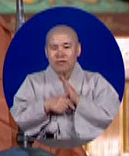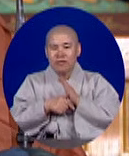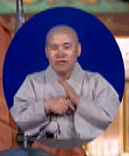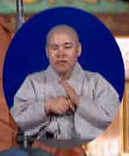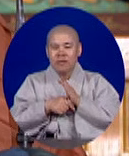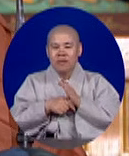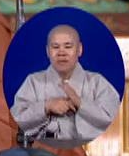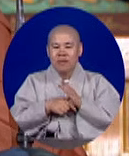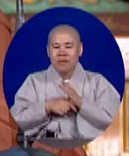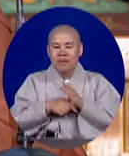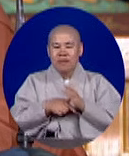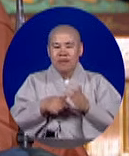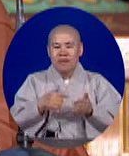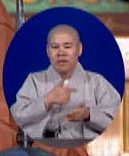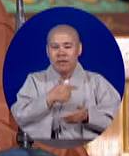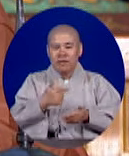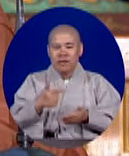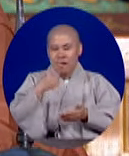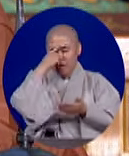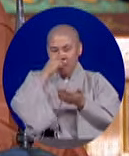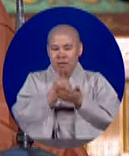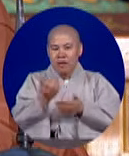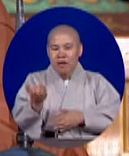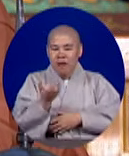도인이 아프다고 그럴 때 내가 실망을 했거든.